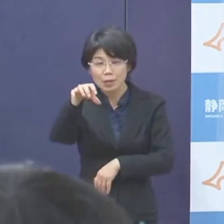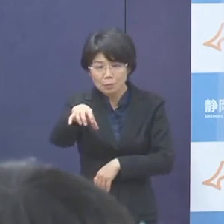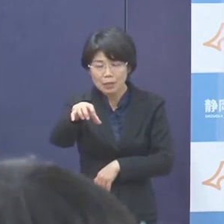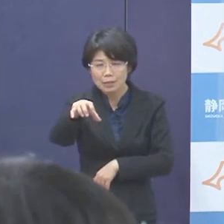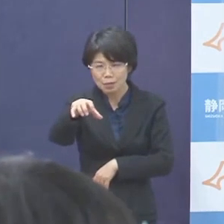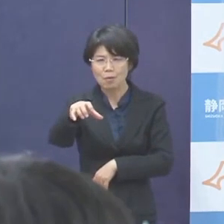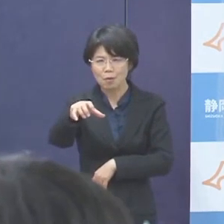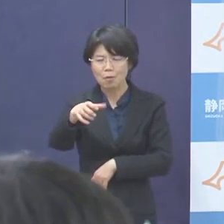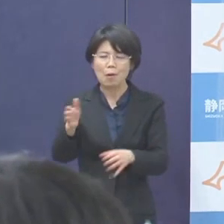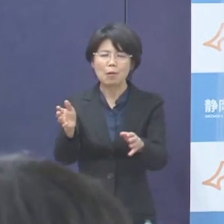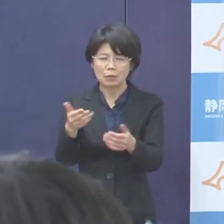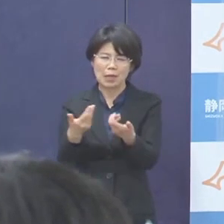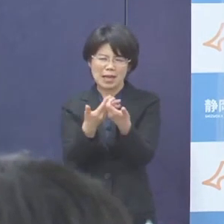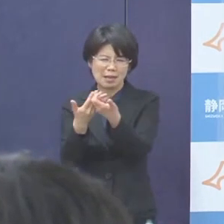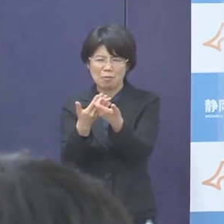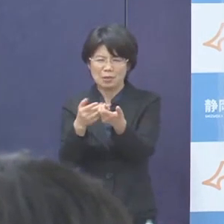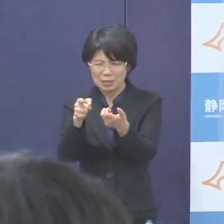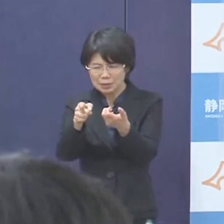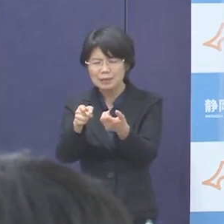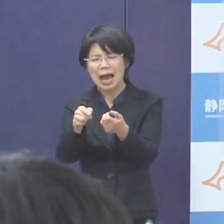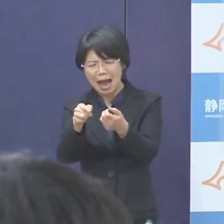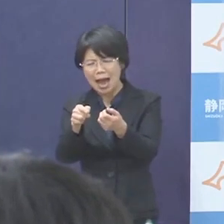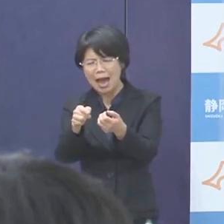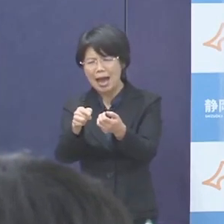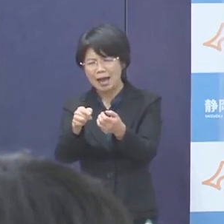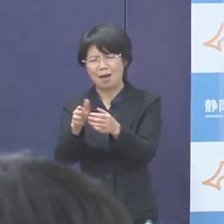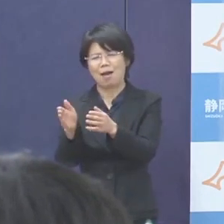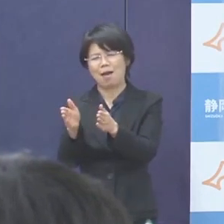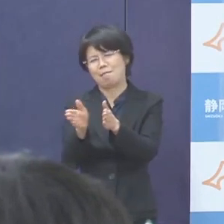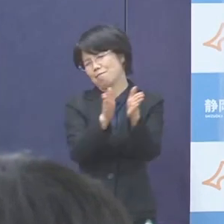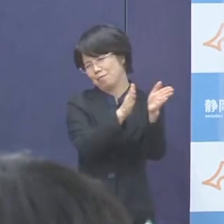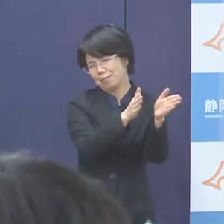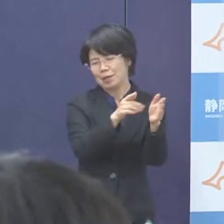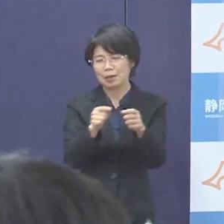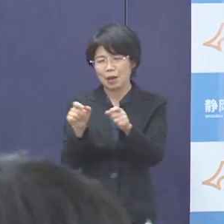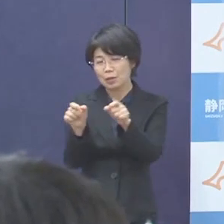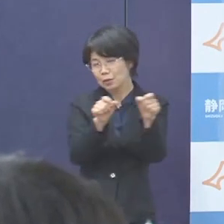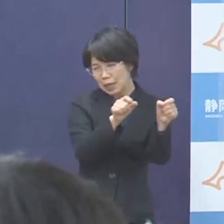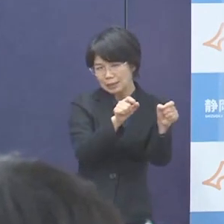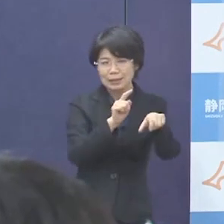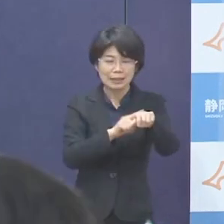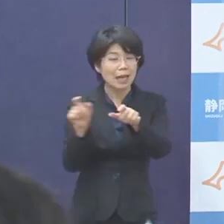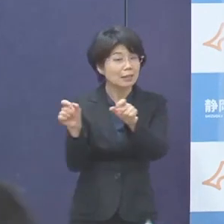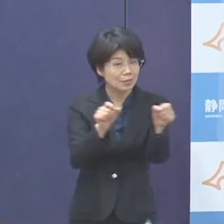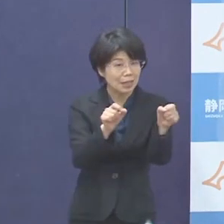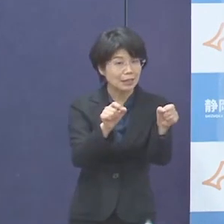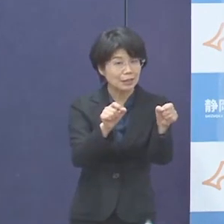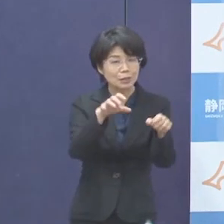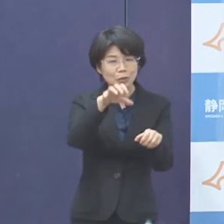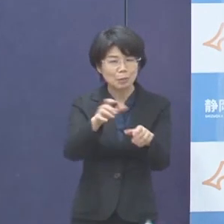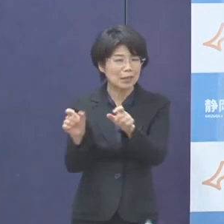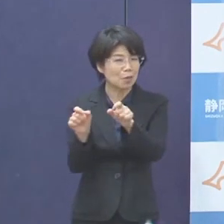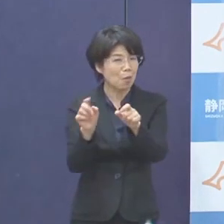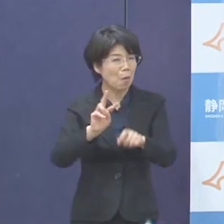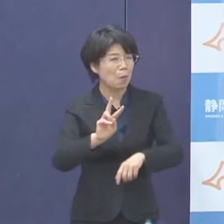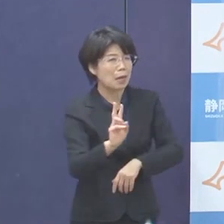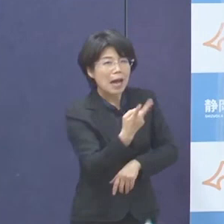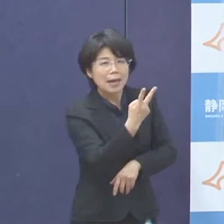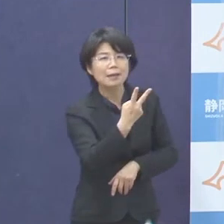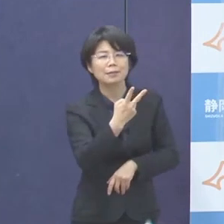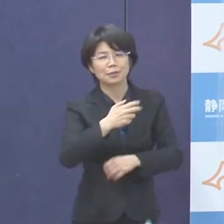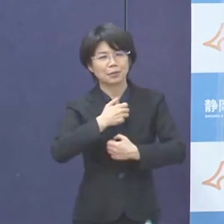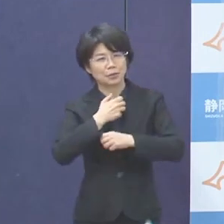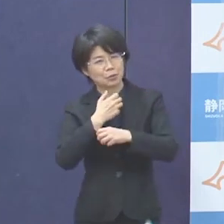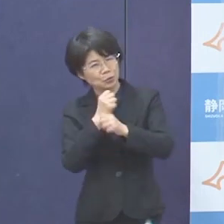で、食事するときには黙っていただいていただきまして、会話時はマスクを必ず着用すると。 ということでございます。なるべく少